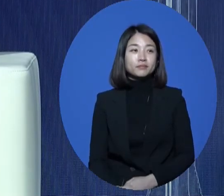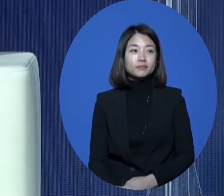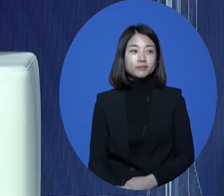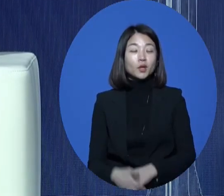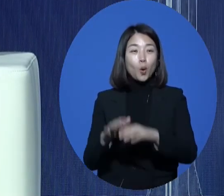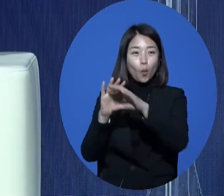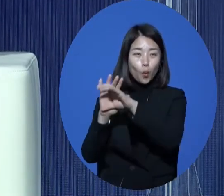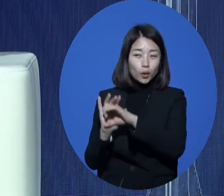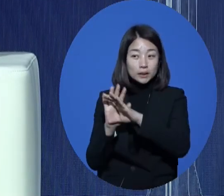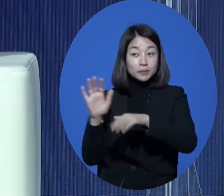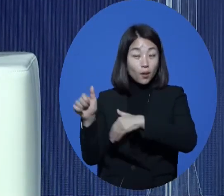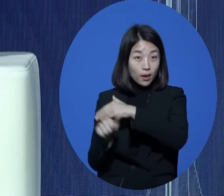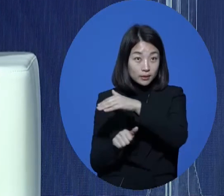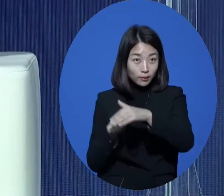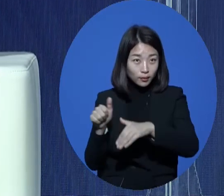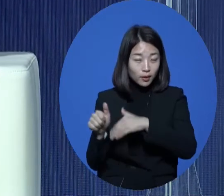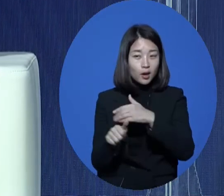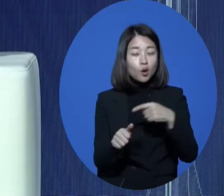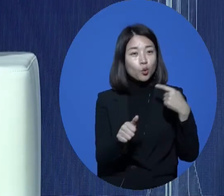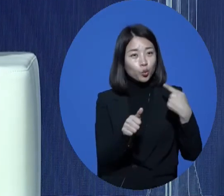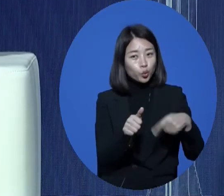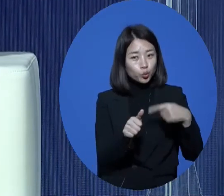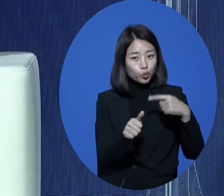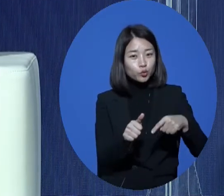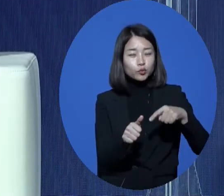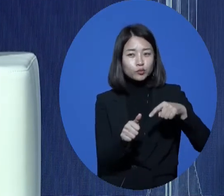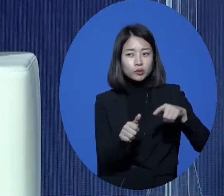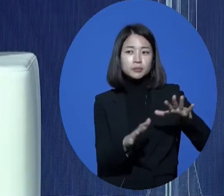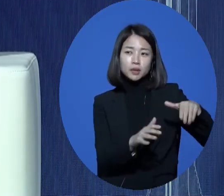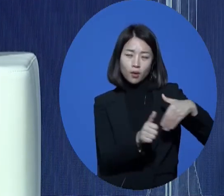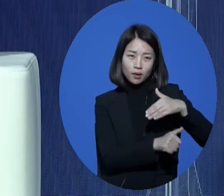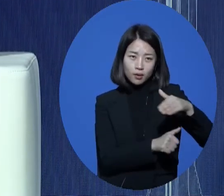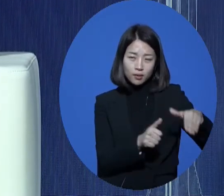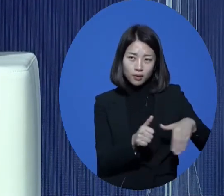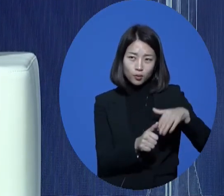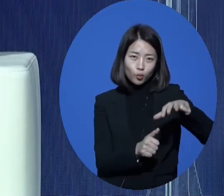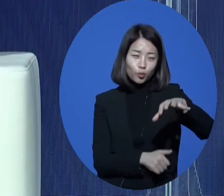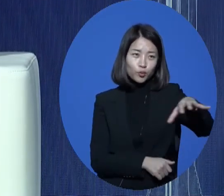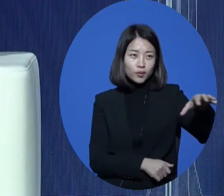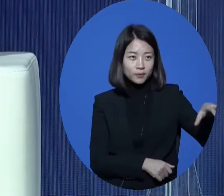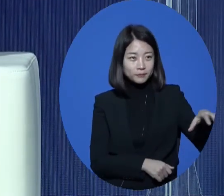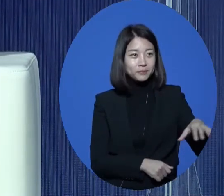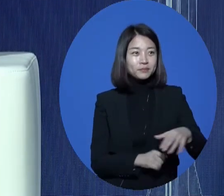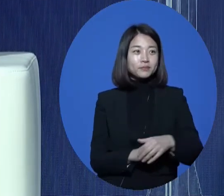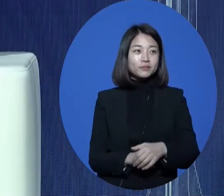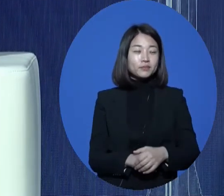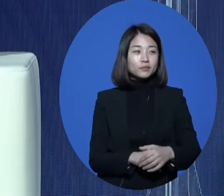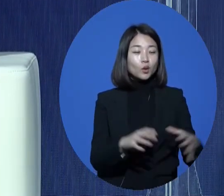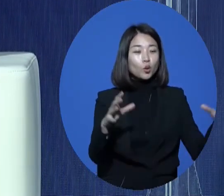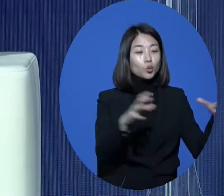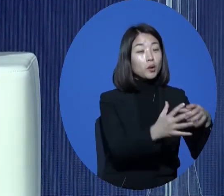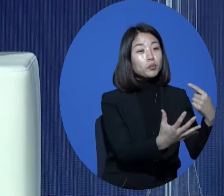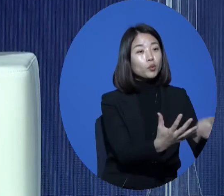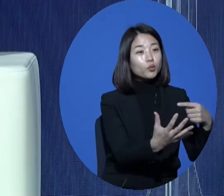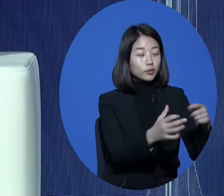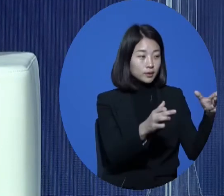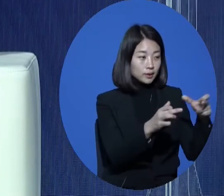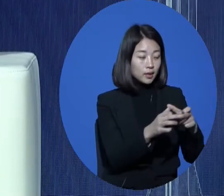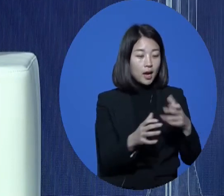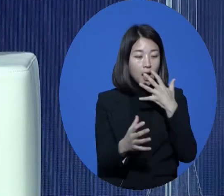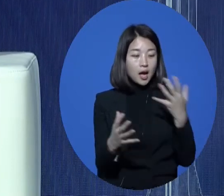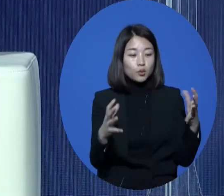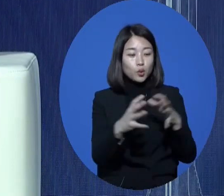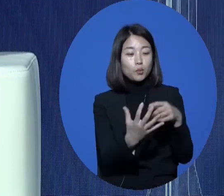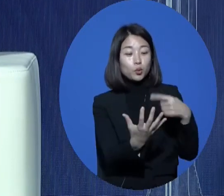코로나19 팬데믹 상황에서 교육 현장에서 발생되고 있는 우리 통합교육 현장, 특히